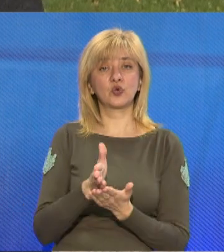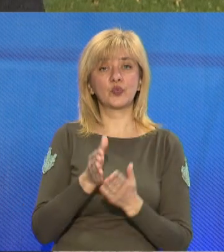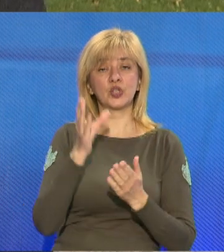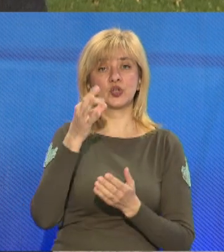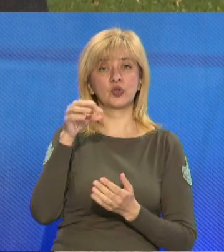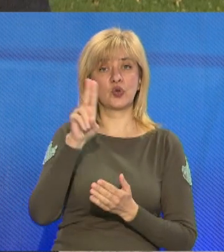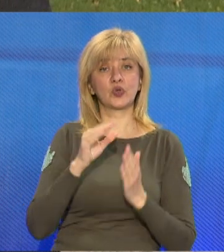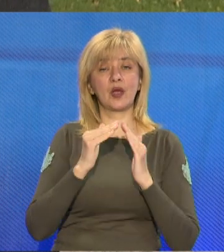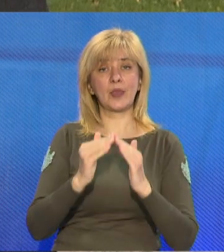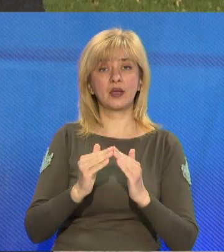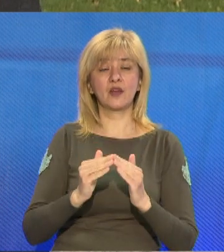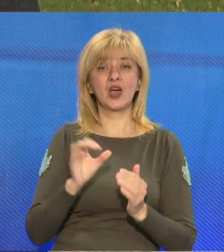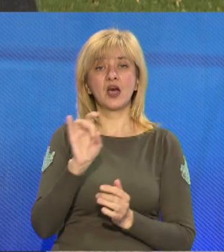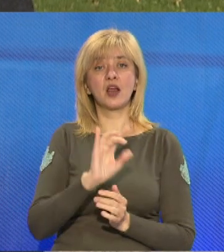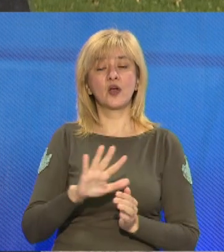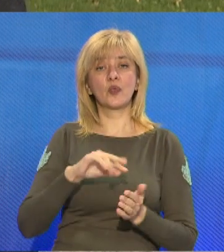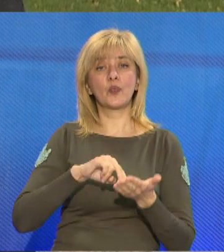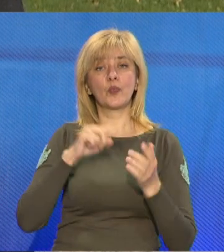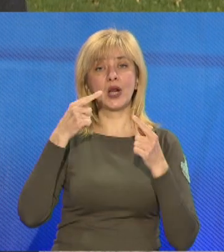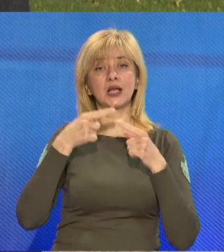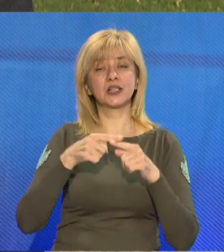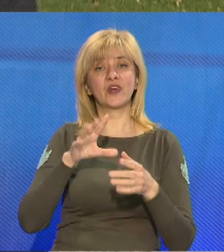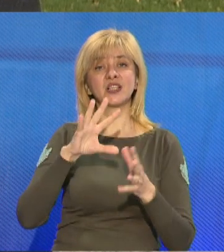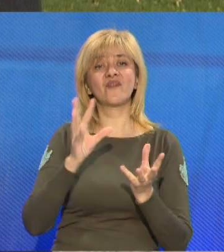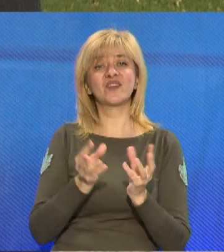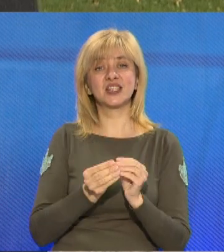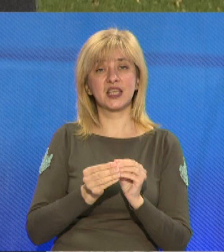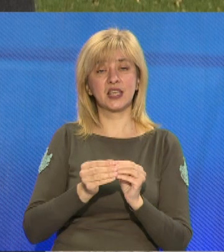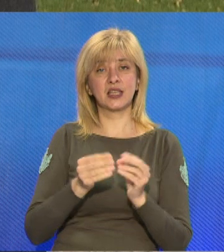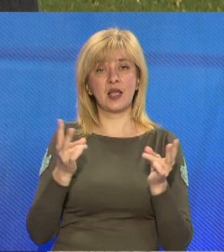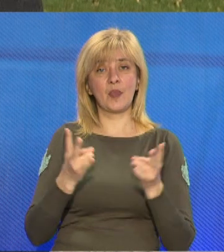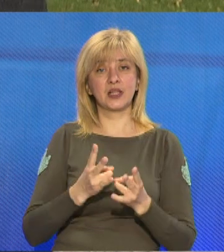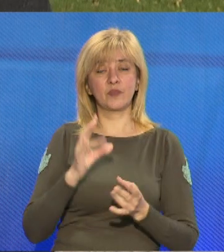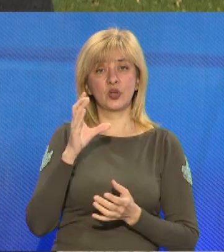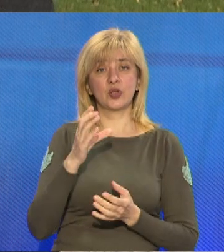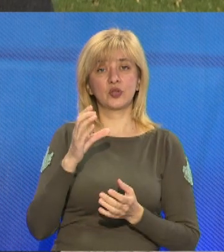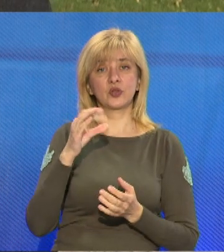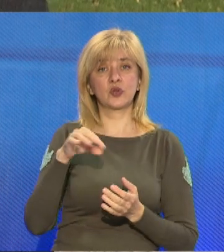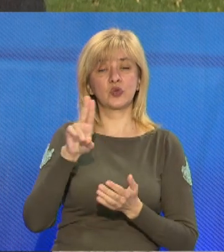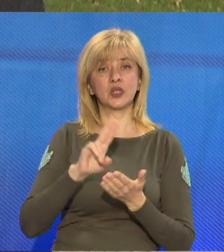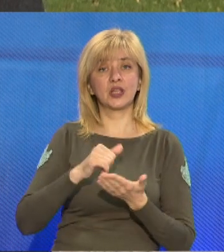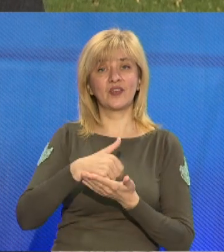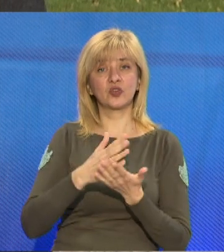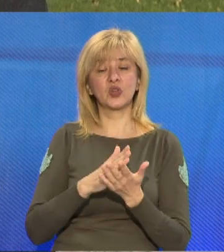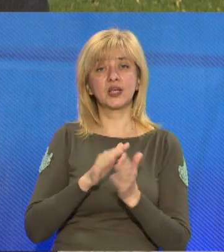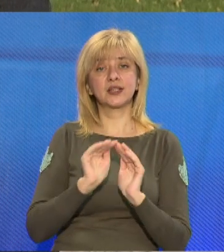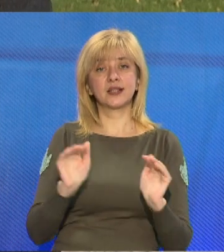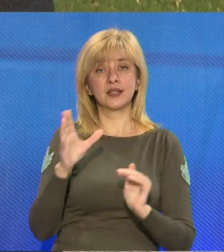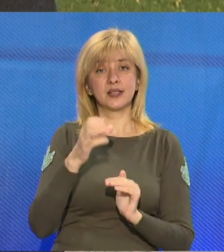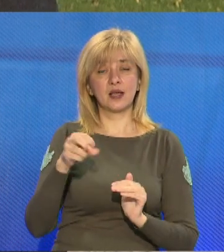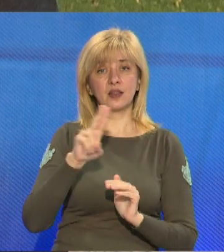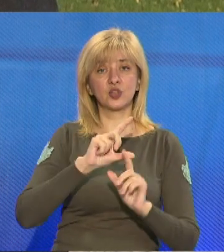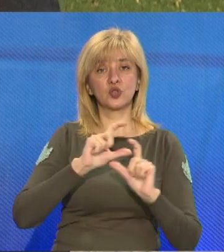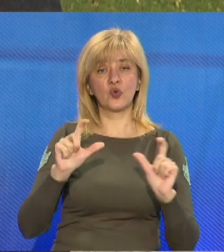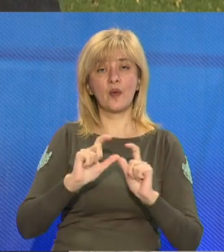конечно, проектировался со всей необходимой социальной инфраструктурой, в которую включается детский сад, школа, магазины,